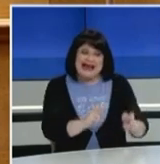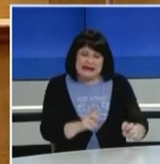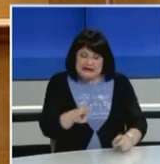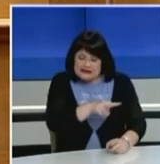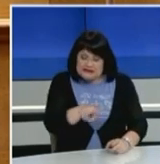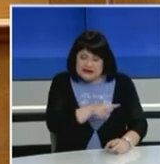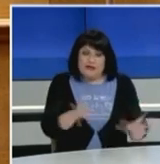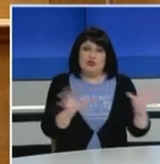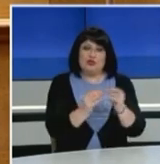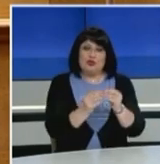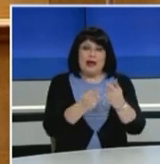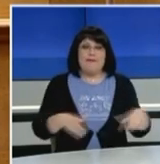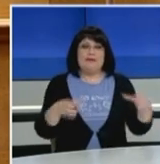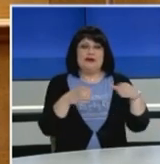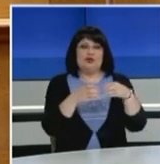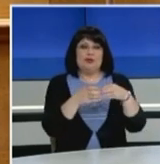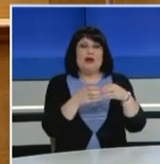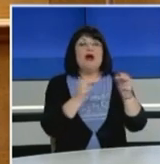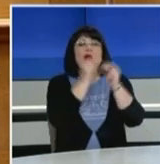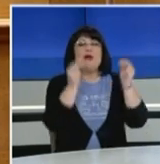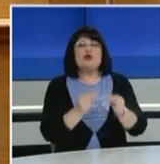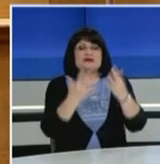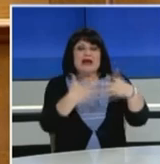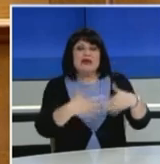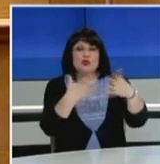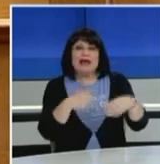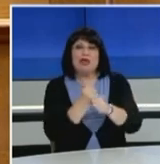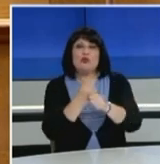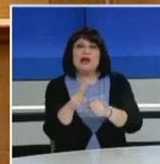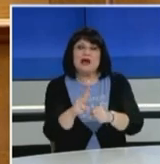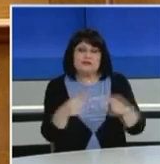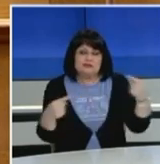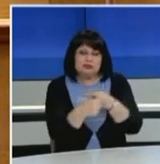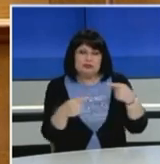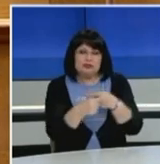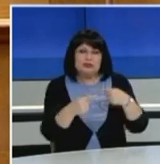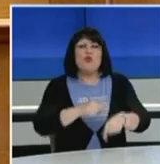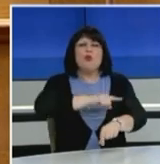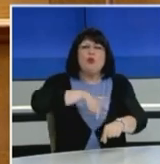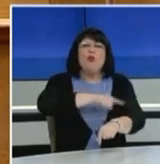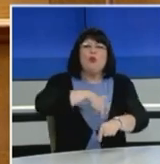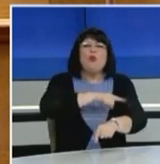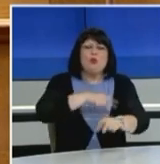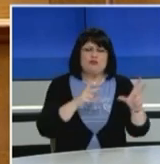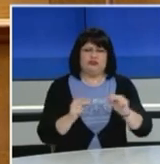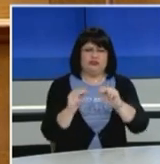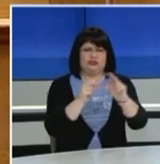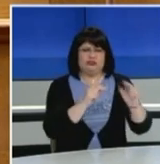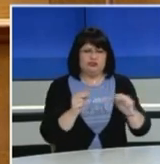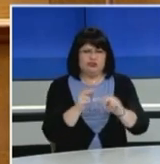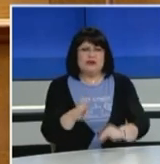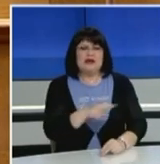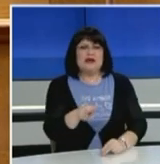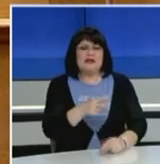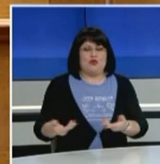που δημιούργησε και μια σειρά αντιφάσεις στη λειτουργία του, με τις ατέρμονες συνεδριάσεις για τις